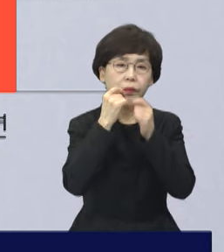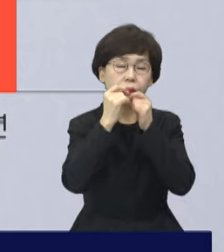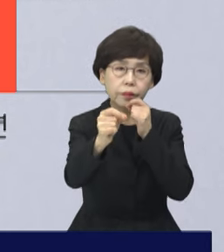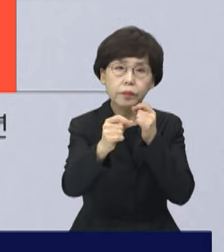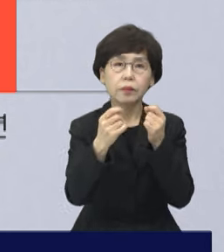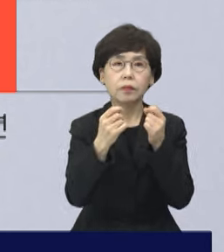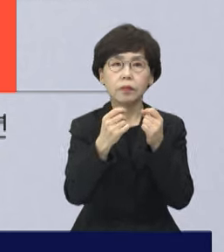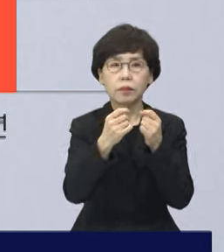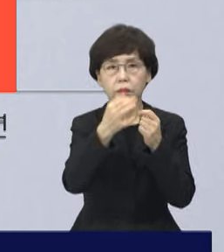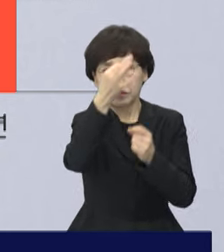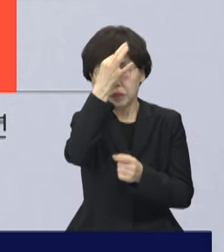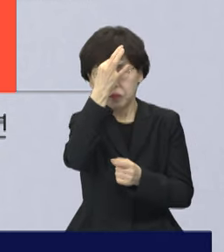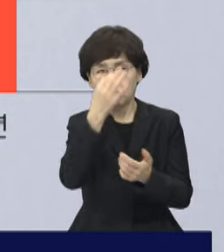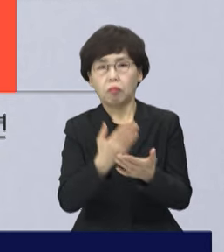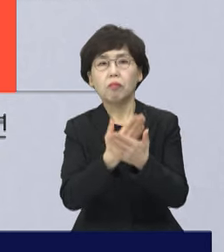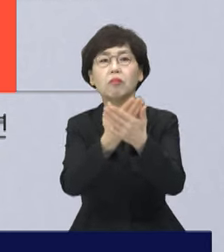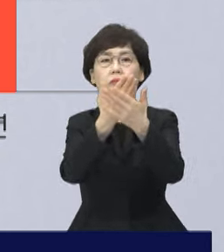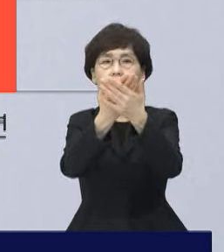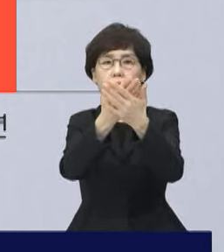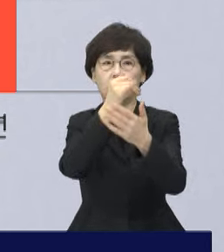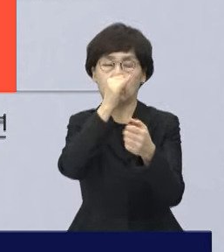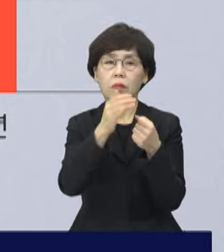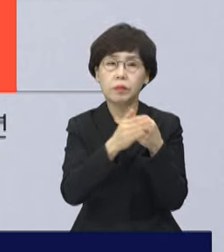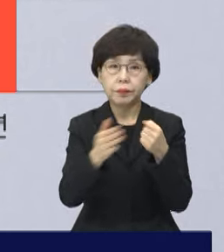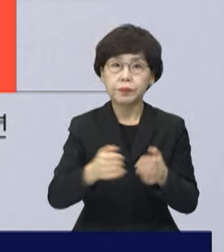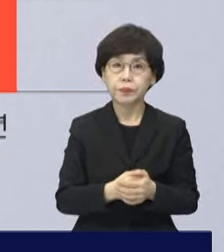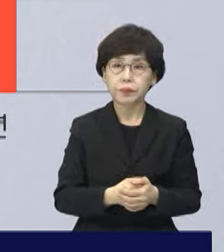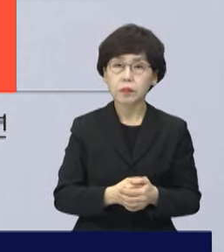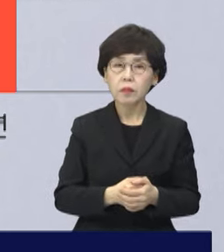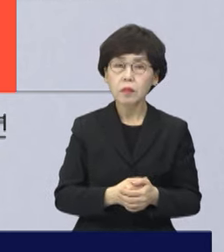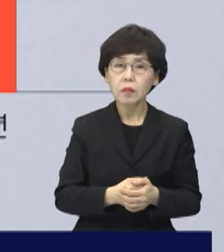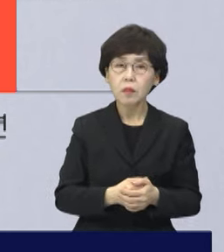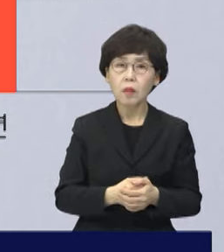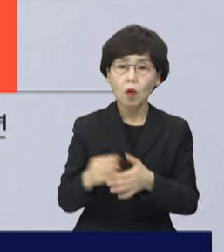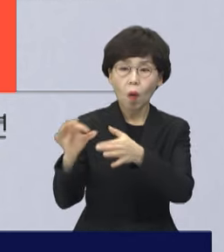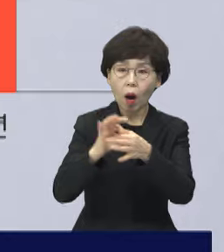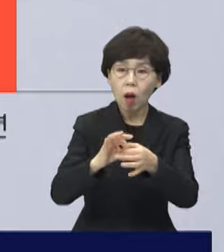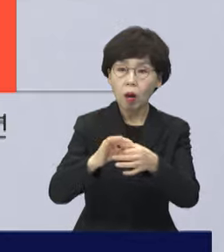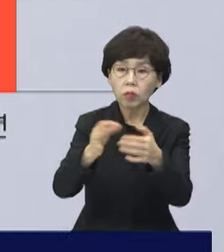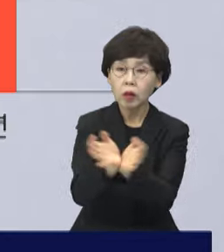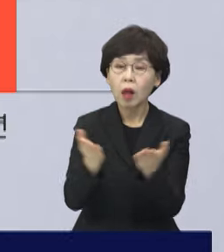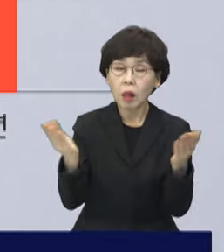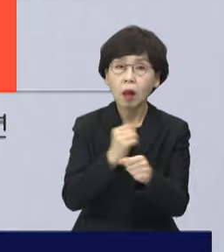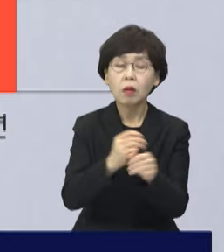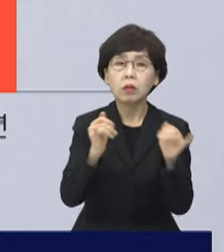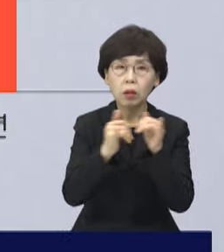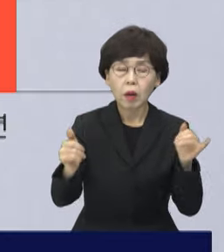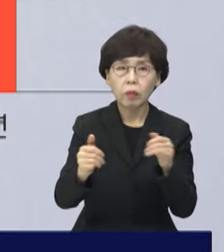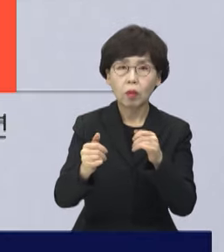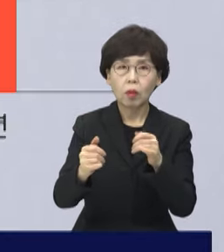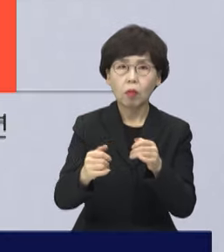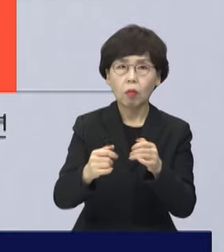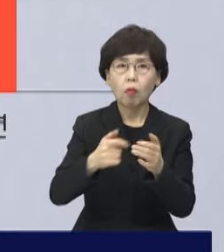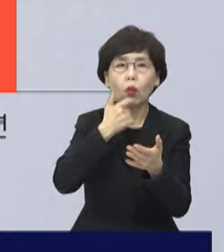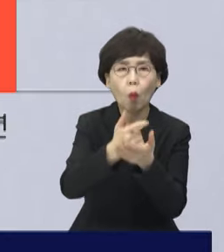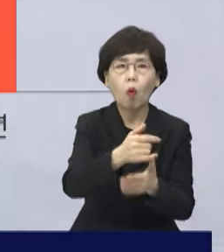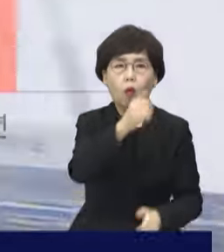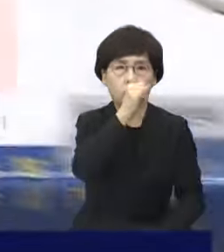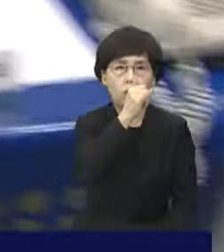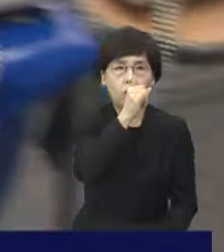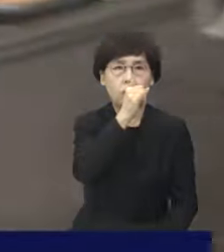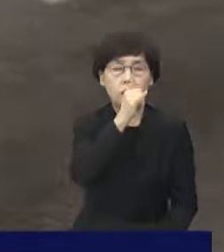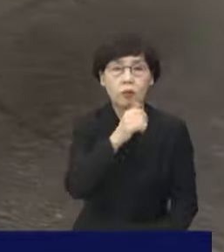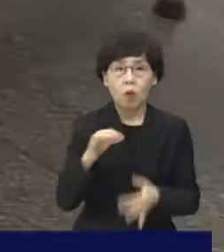수법이 나날이 진화하고 발전하고 있기 때문에 심지어 관련 분야에 종사하는 분들도 많이 피해를 당하고 있습니다 아